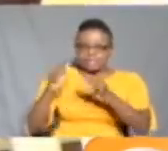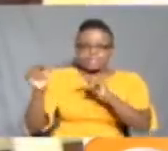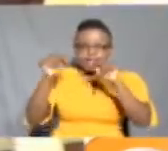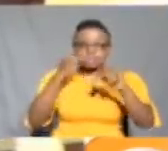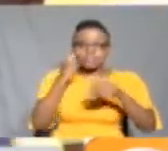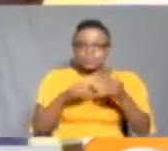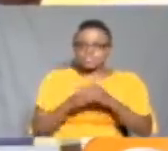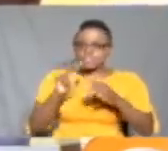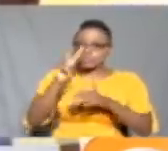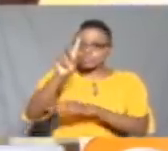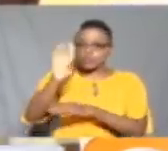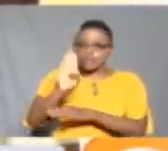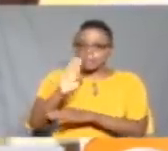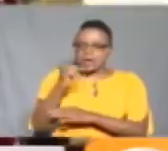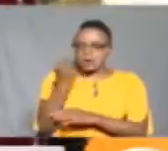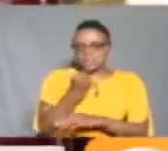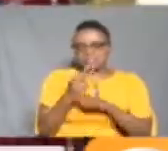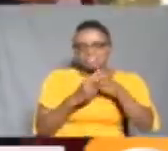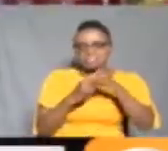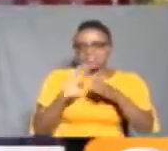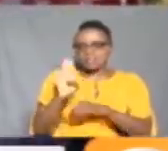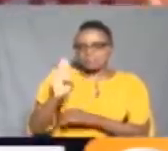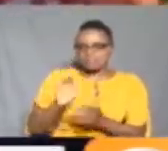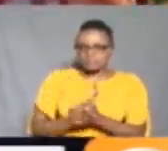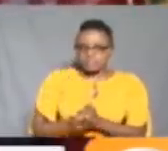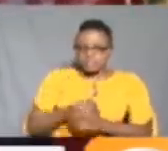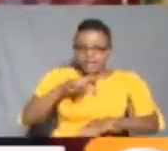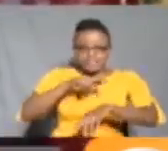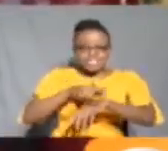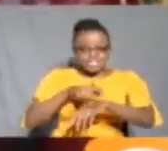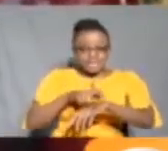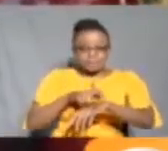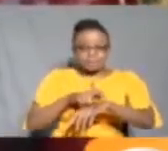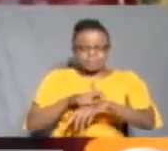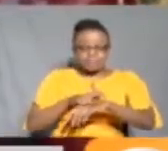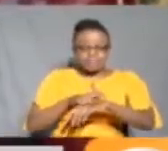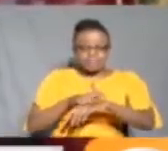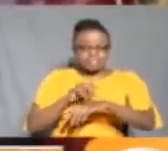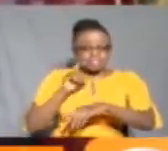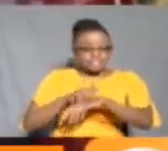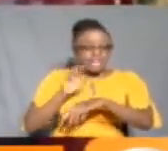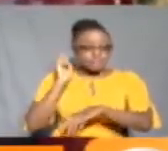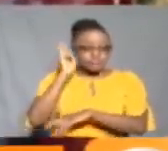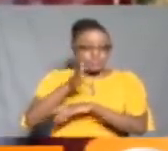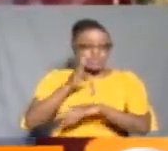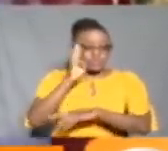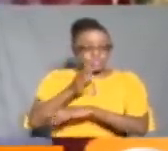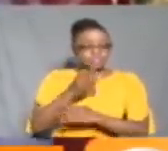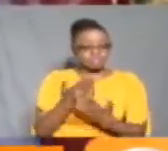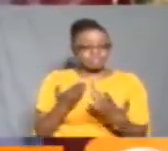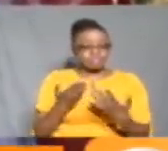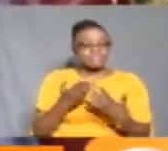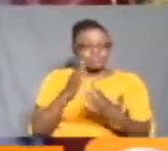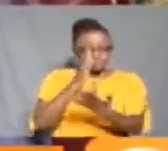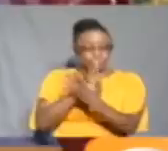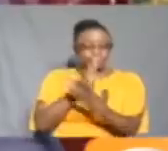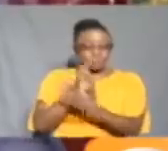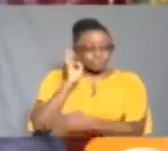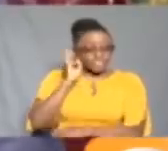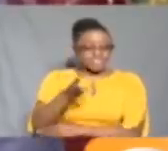says it's not 21 billion, it was only 7. Wakati itafika, na jamini itafika.